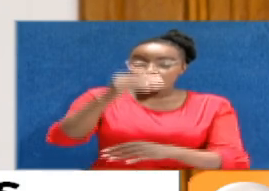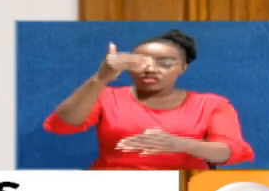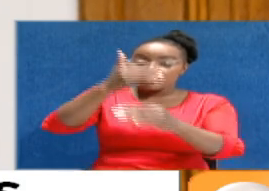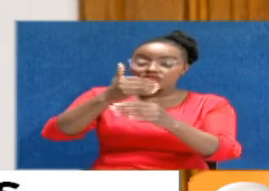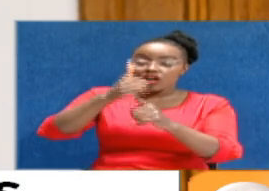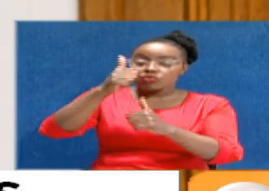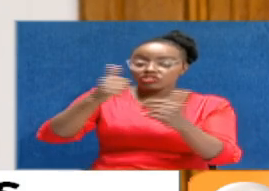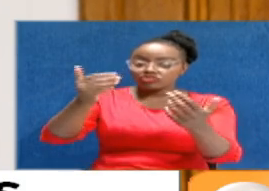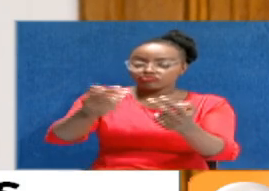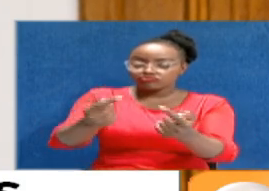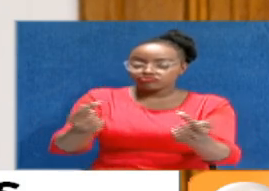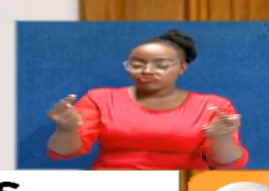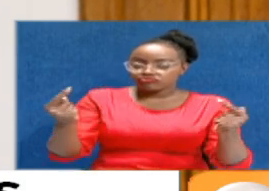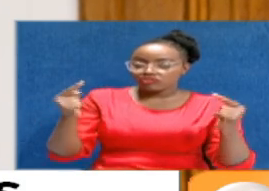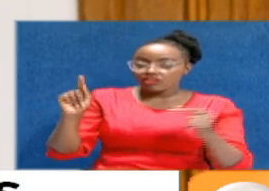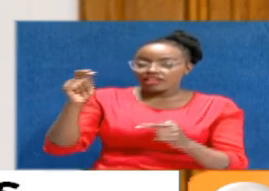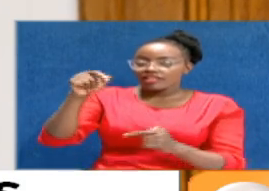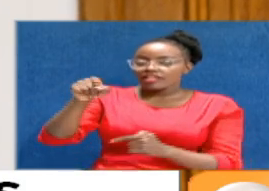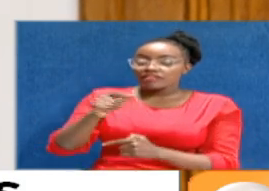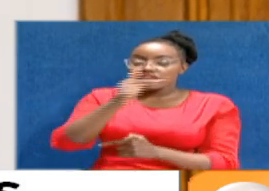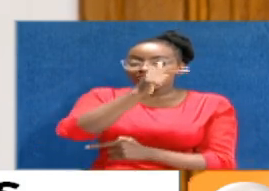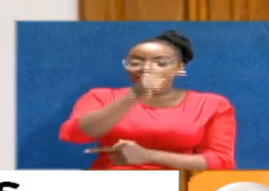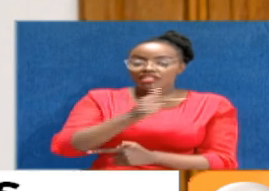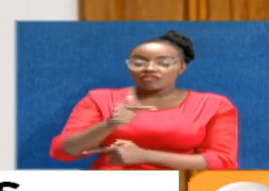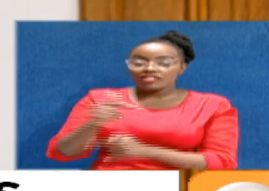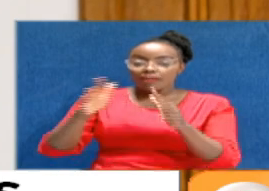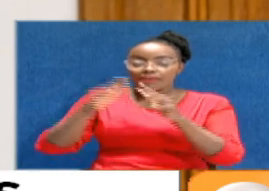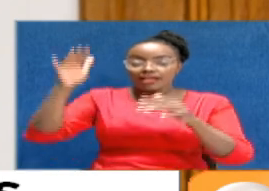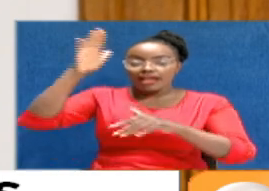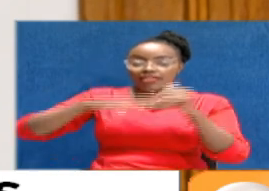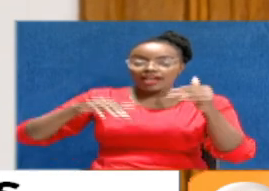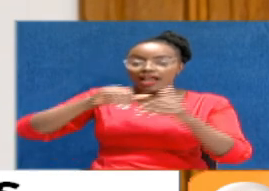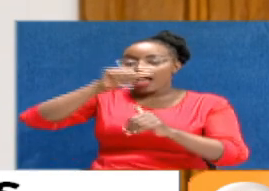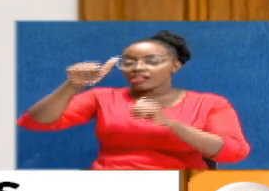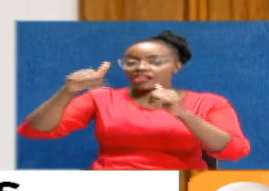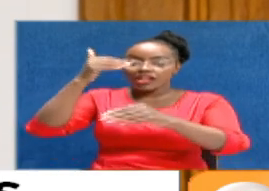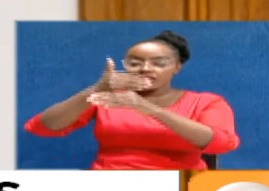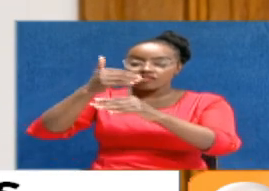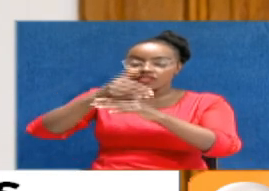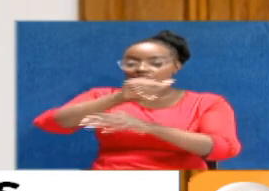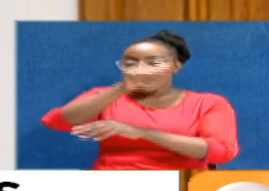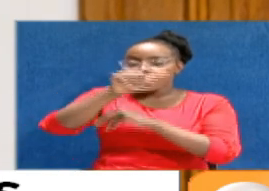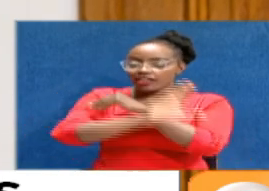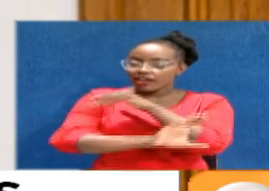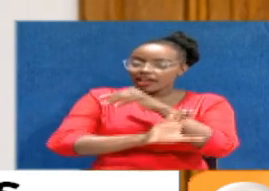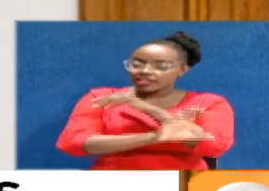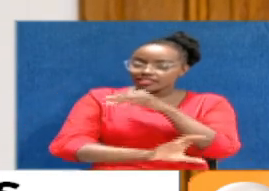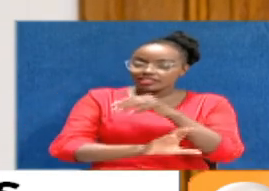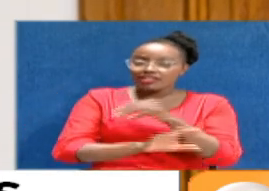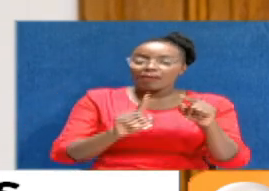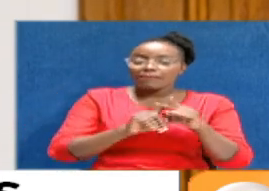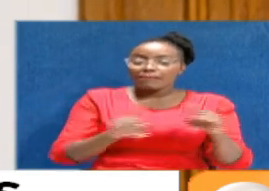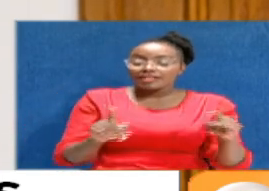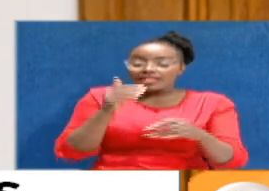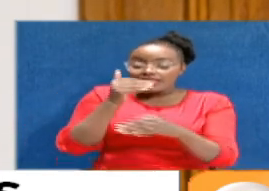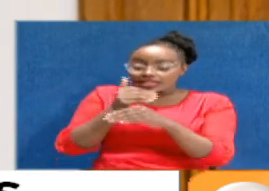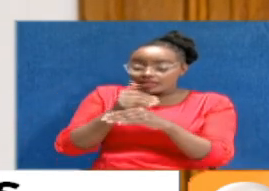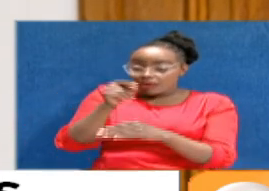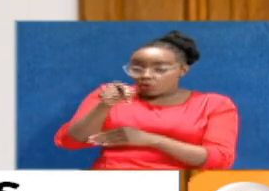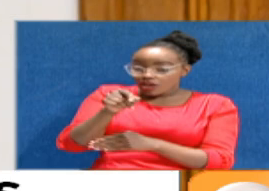mipaka inayozunguka Kenya, mpaka wao na Tanzania ndio mkubwa kuliko mipaka ya nchi nyingine zote. Lakini kwenye